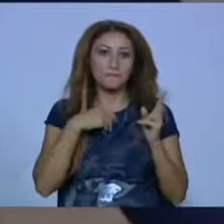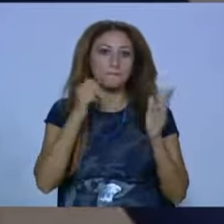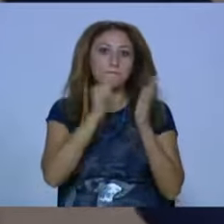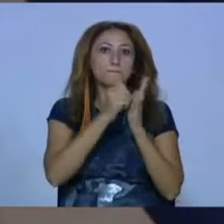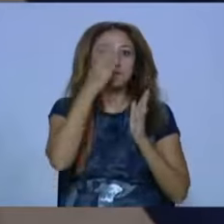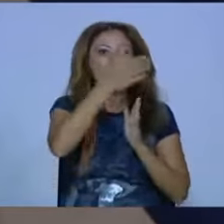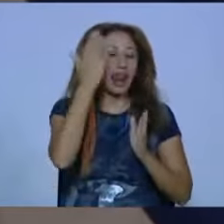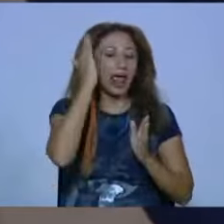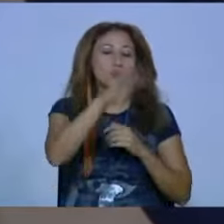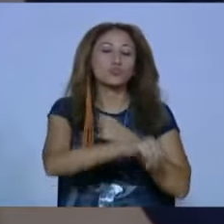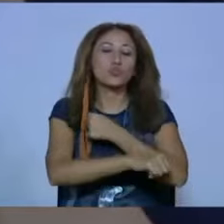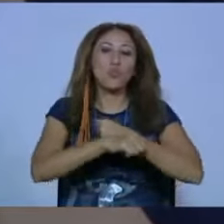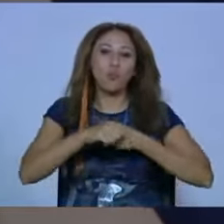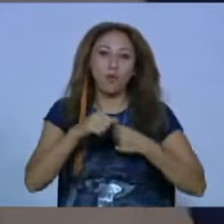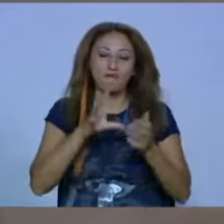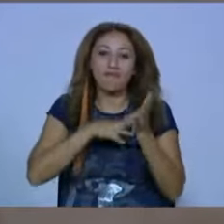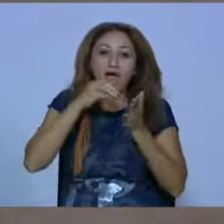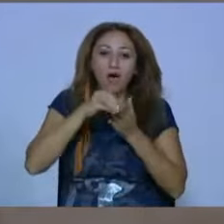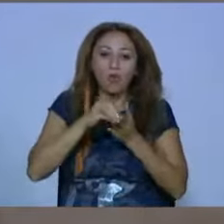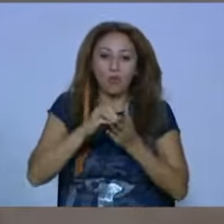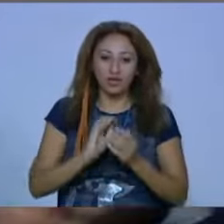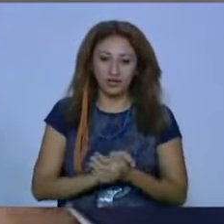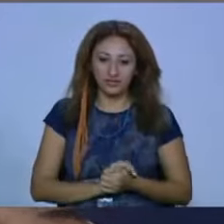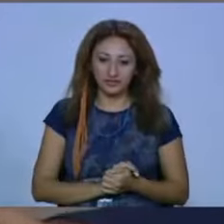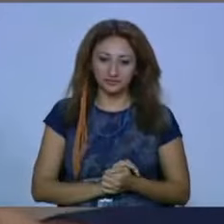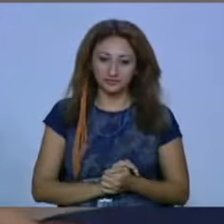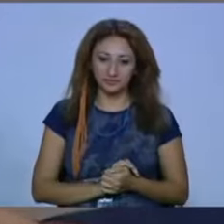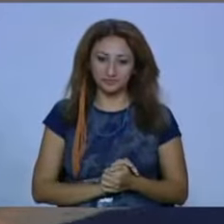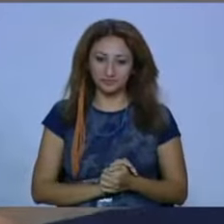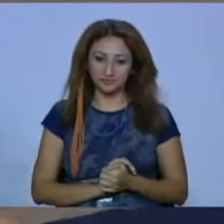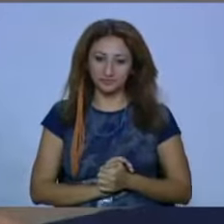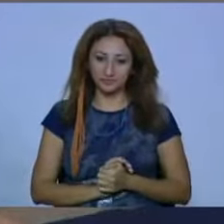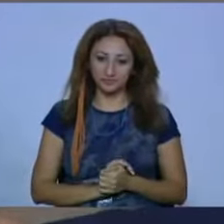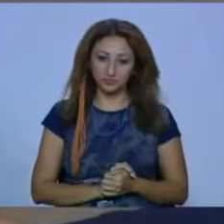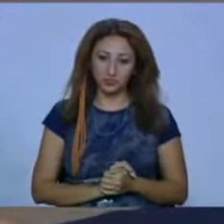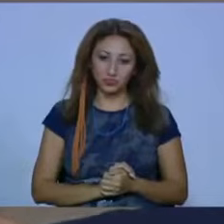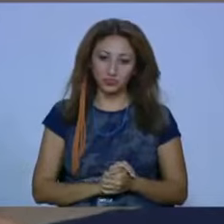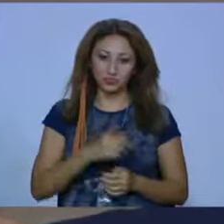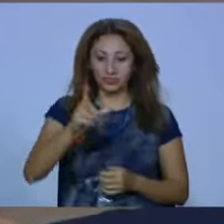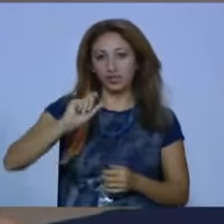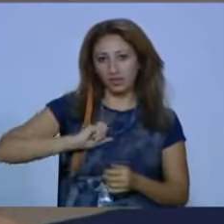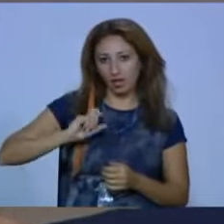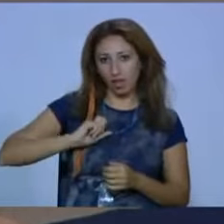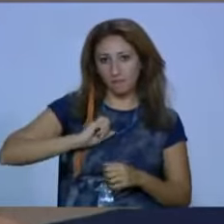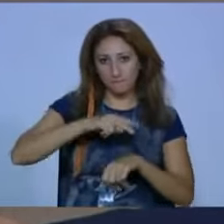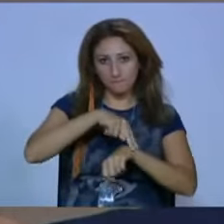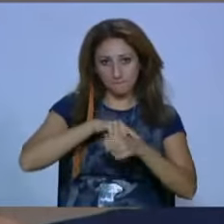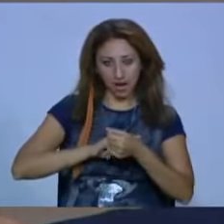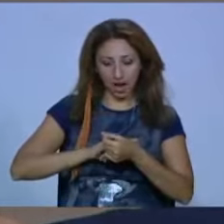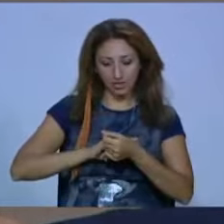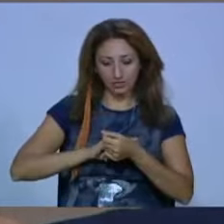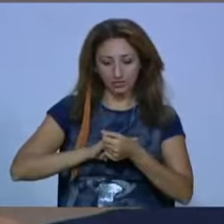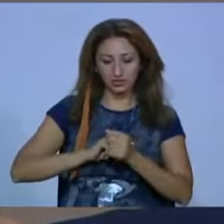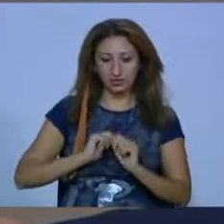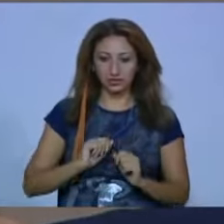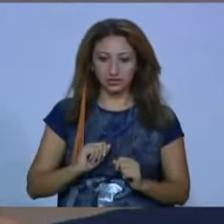قعدت اسبوع. يعني انا اتعرفت ازاي ببعض؟ انا كنت في طالب في المعهد، وانا في المعهد